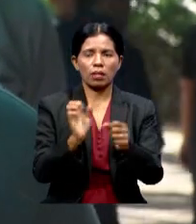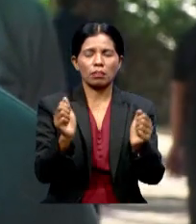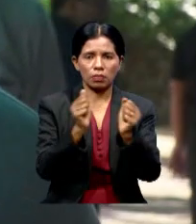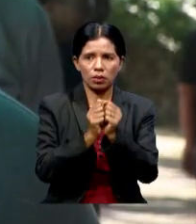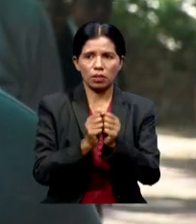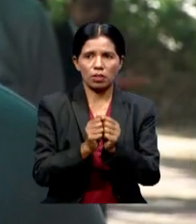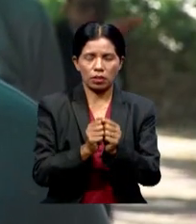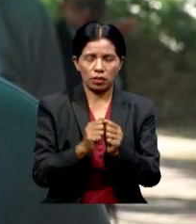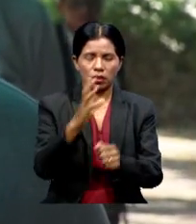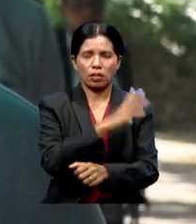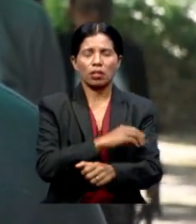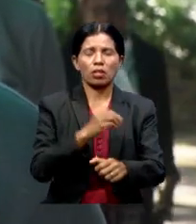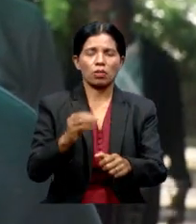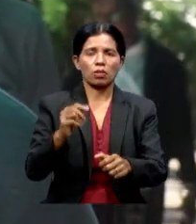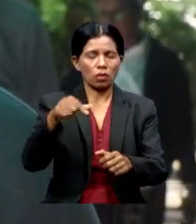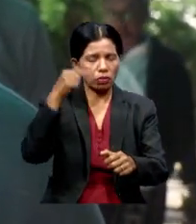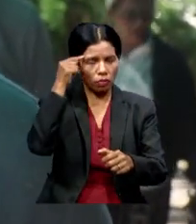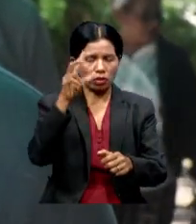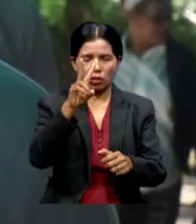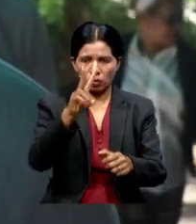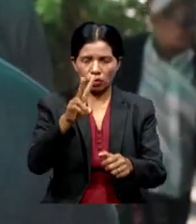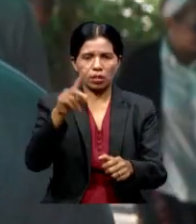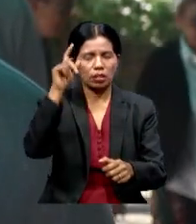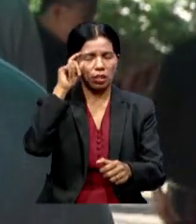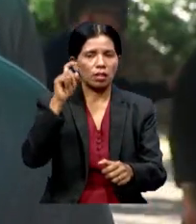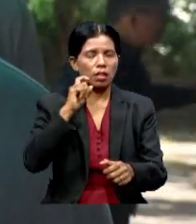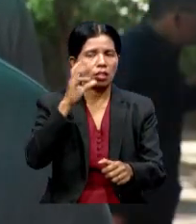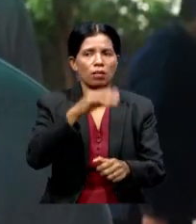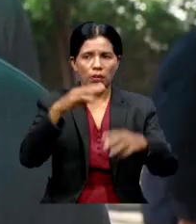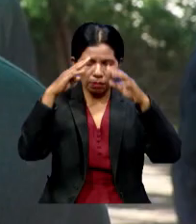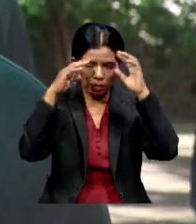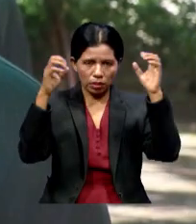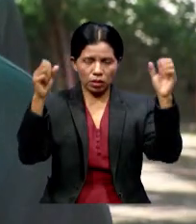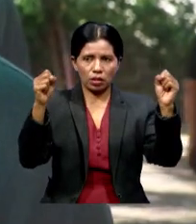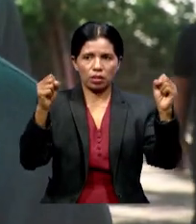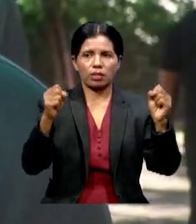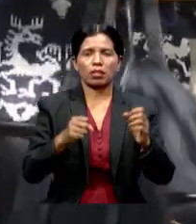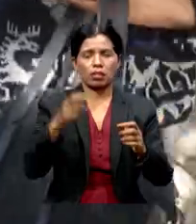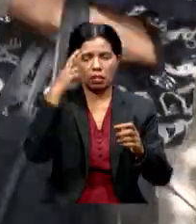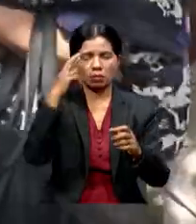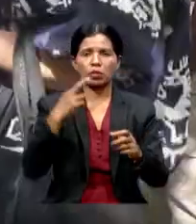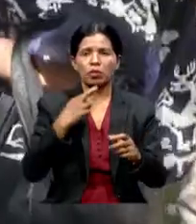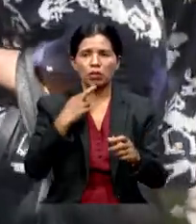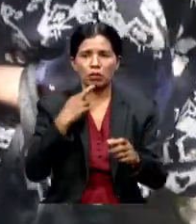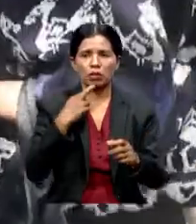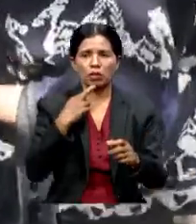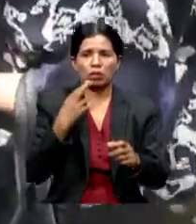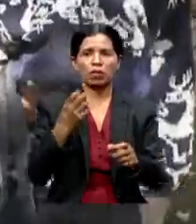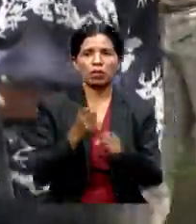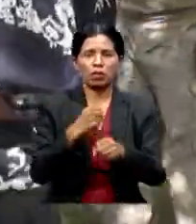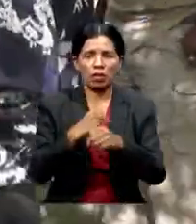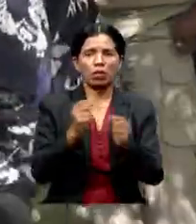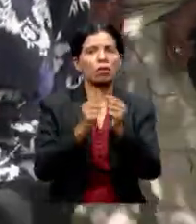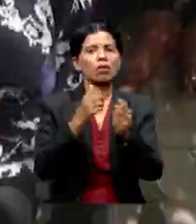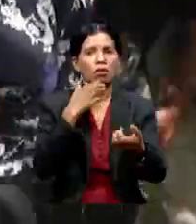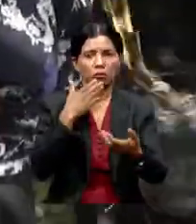bahwa pemerintahan Pak Senana dan Pak Presiden Ramaphosa ini akan membuat lebih baik dan